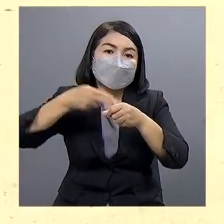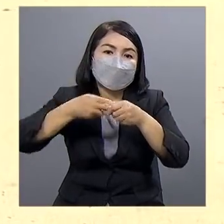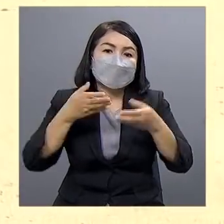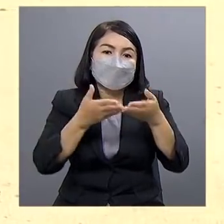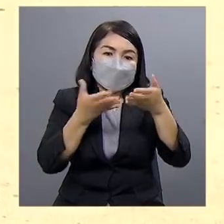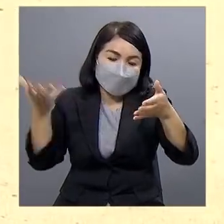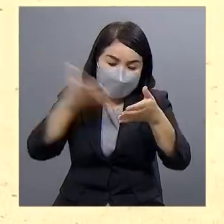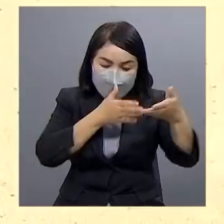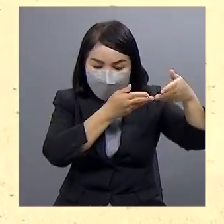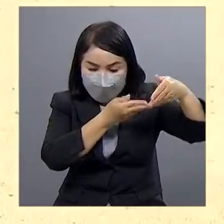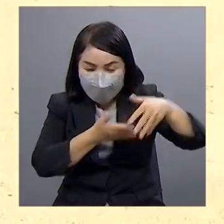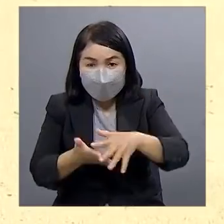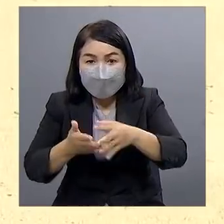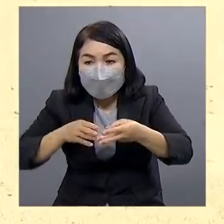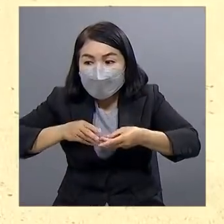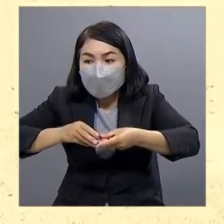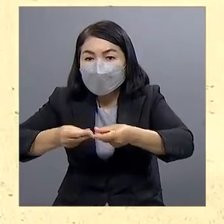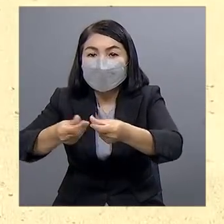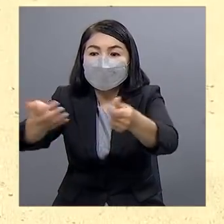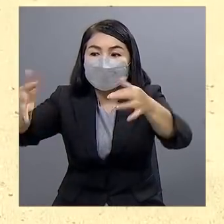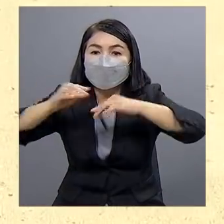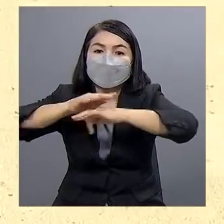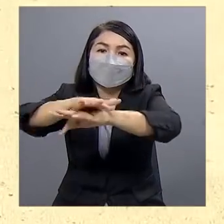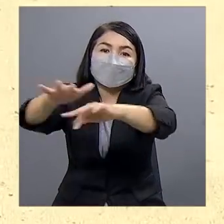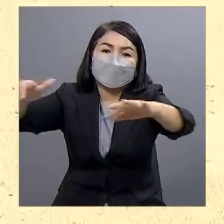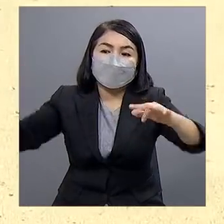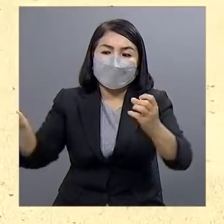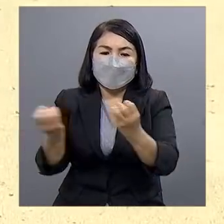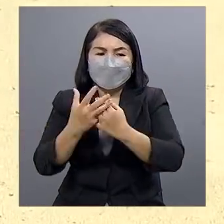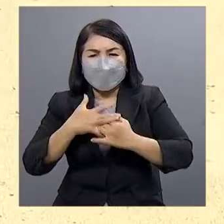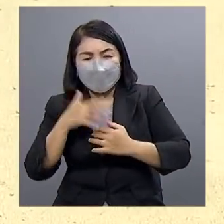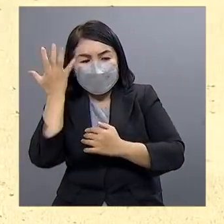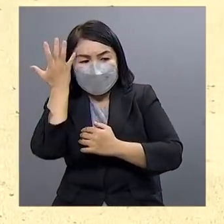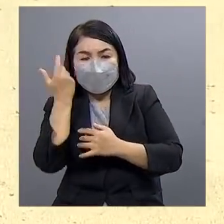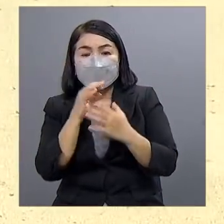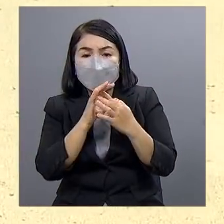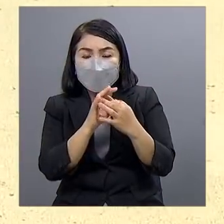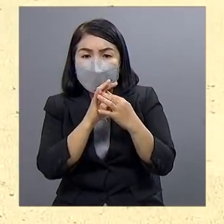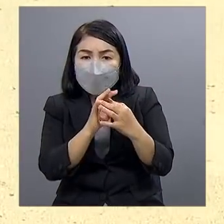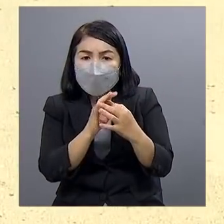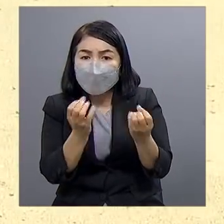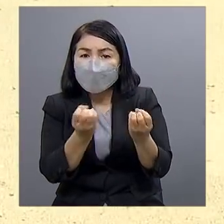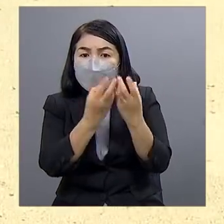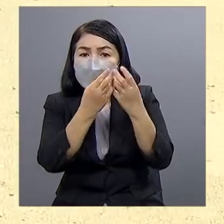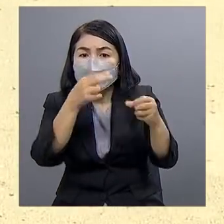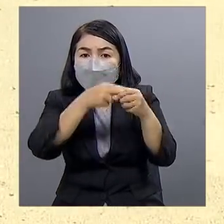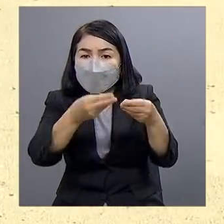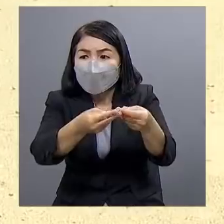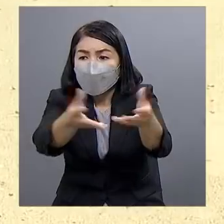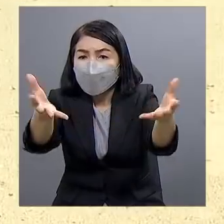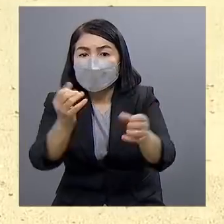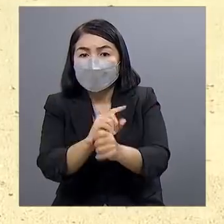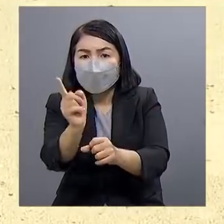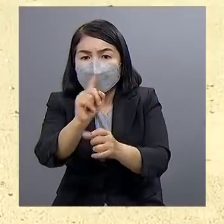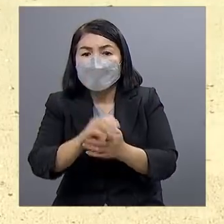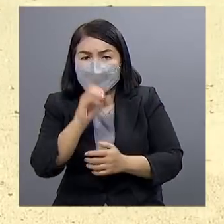ไหลออกมาจึงสร้างความกังวลให้กับประชาชนรวมถึงผู้ประกอบการที่นี่จึงอยากให้เร่งมีการกู้ซากเรือและ